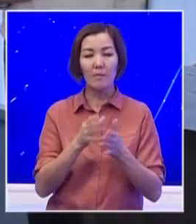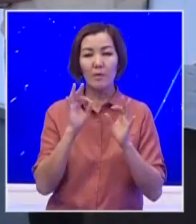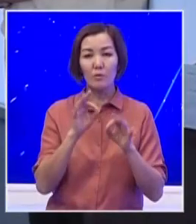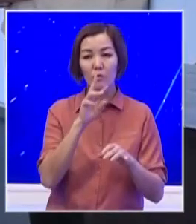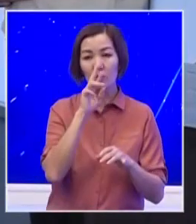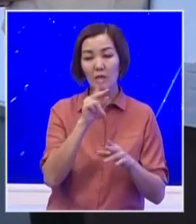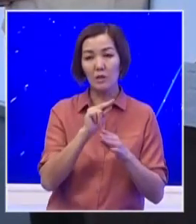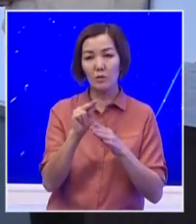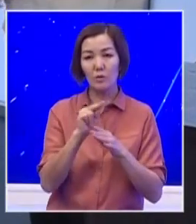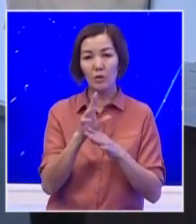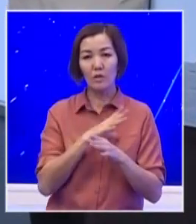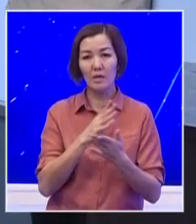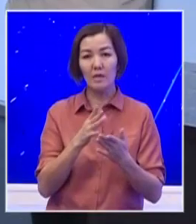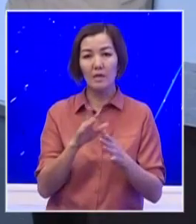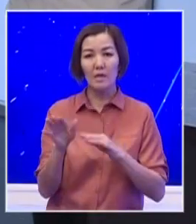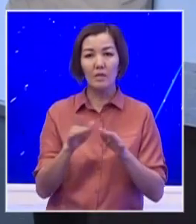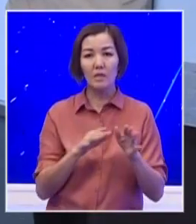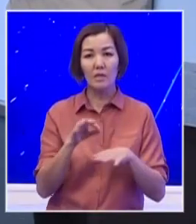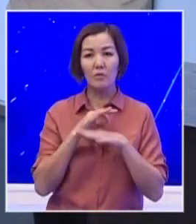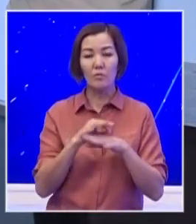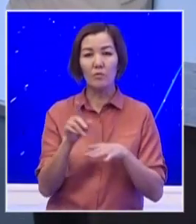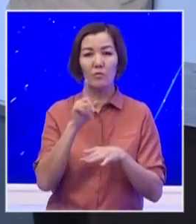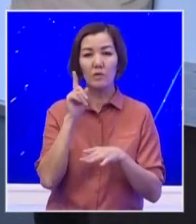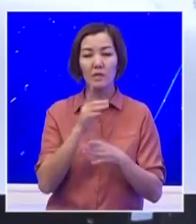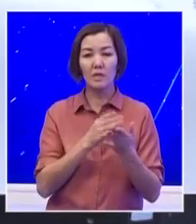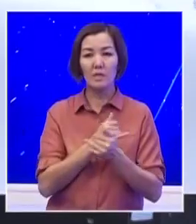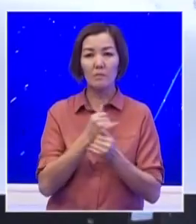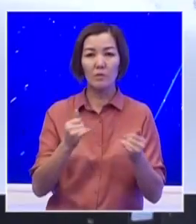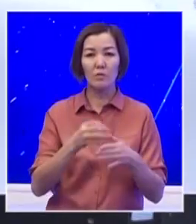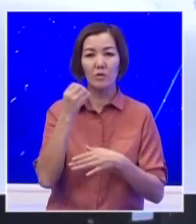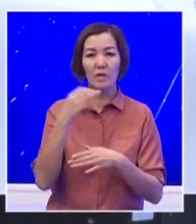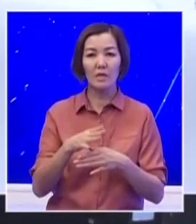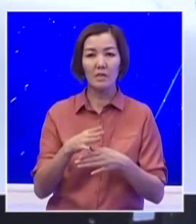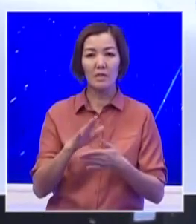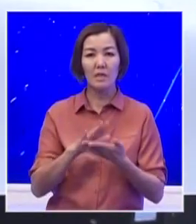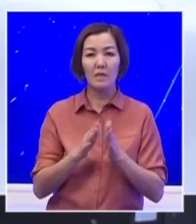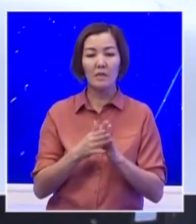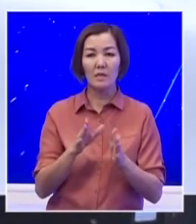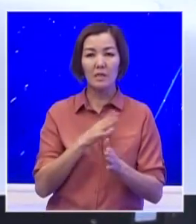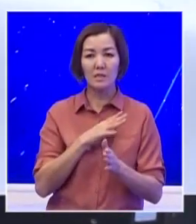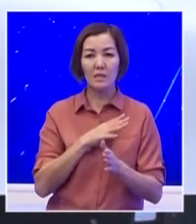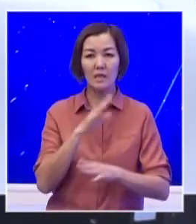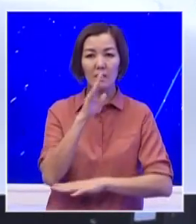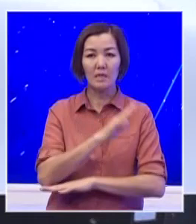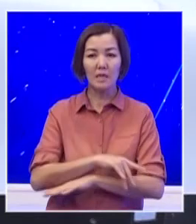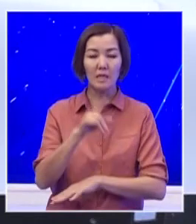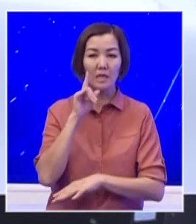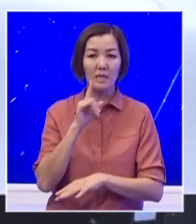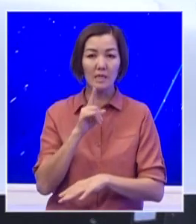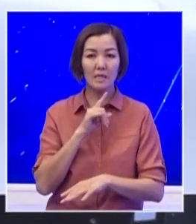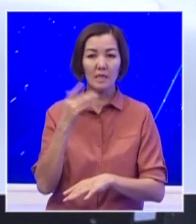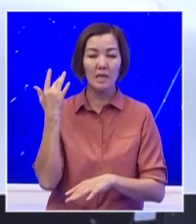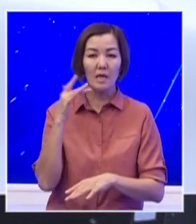бұрысын көрсетті. Айта кетсек, шараның өтуі жастарға қызмет көрсету орталығы жайлы жағдай жасаған. Ал тренинг Қазақстандағы